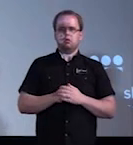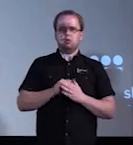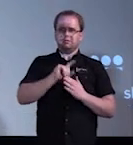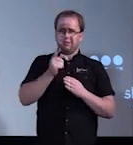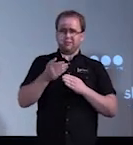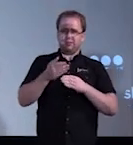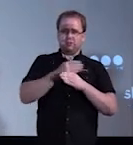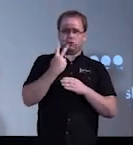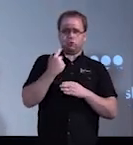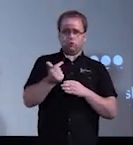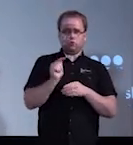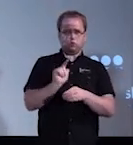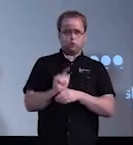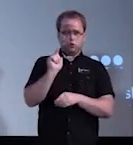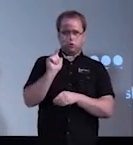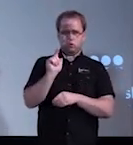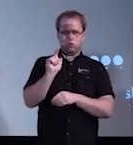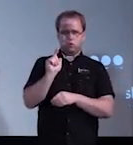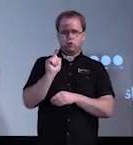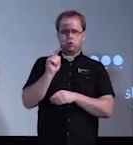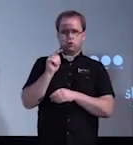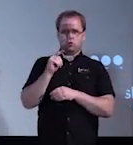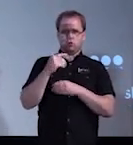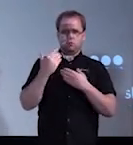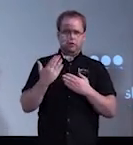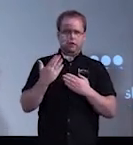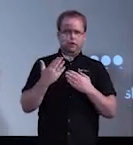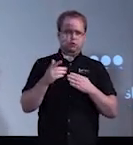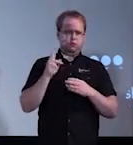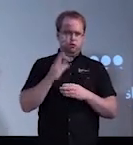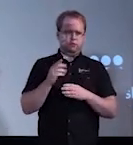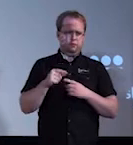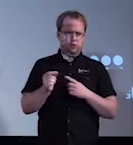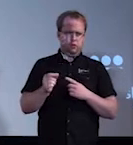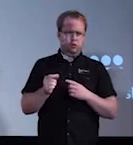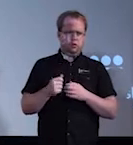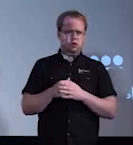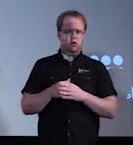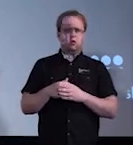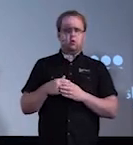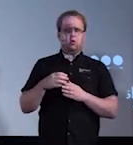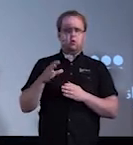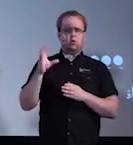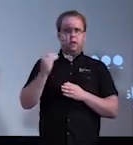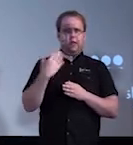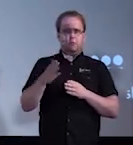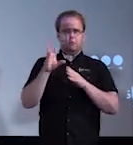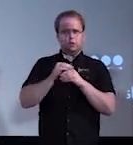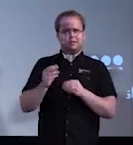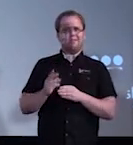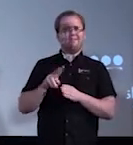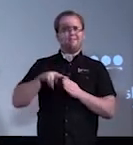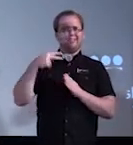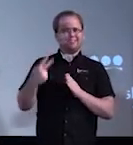inför 2017, som är ju det från 1 januari 2017, då är det ju den budgetprocessen som kommer inledas nästa år som egentligen